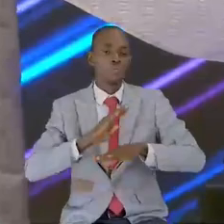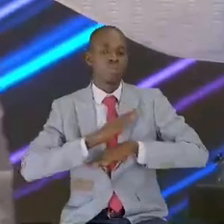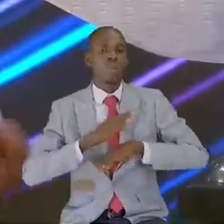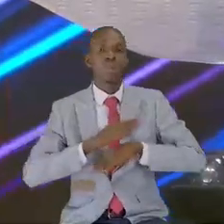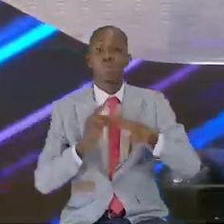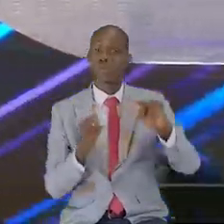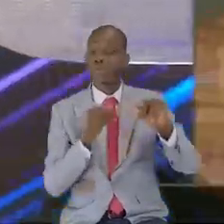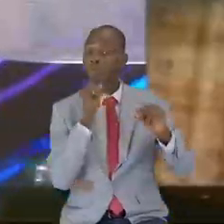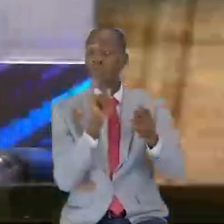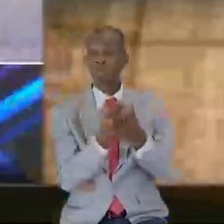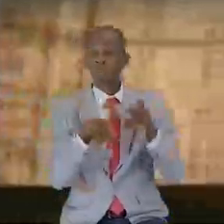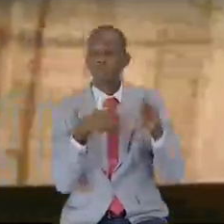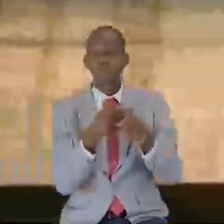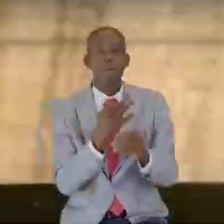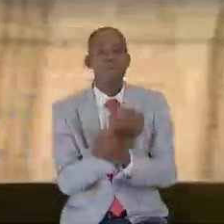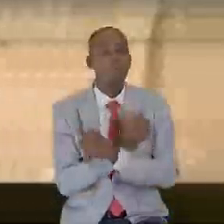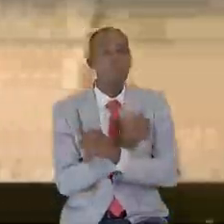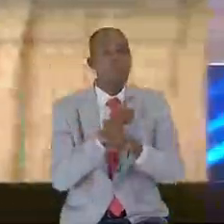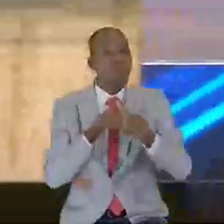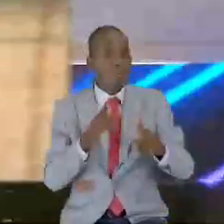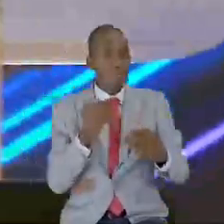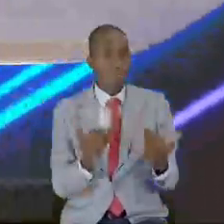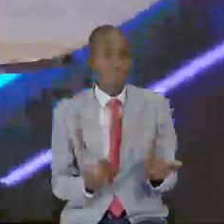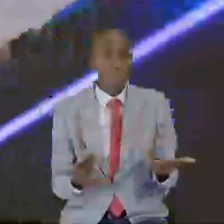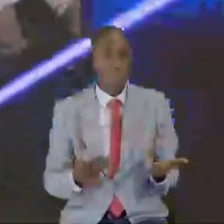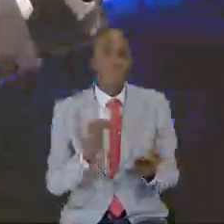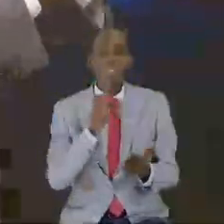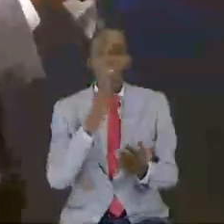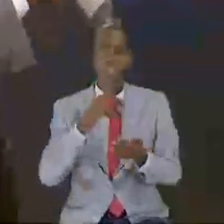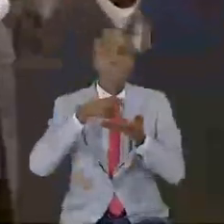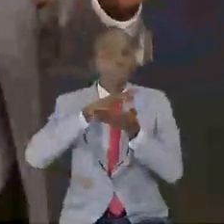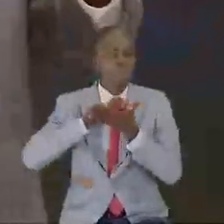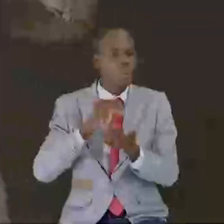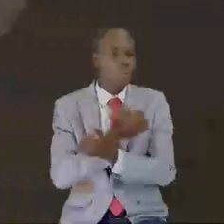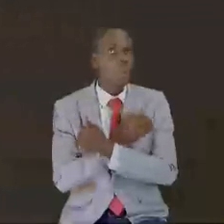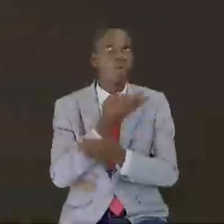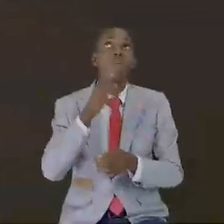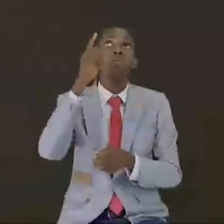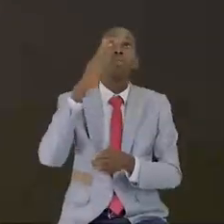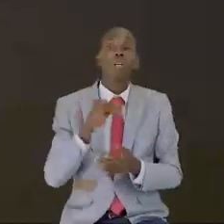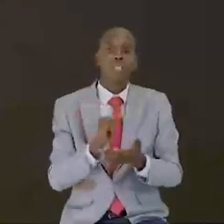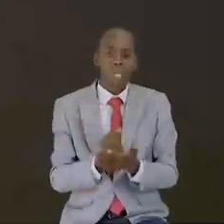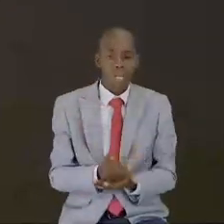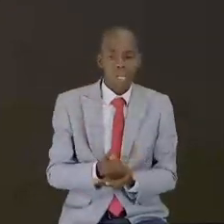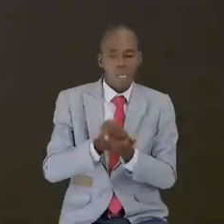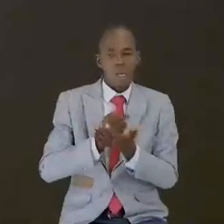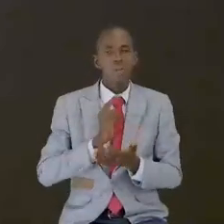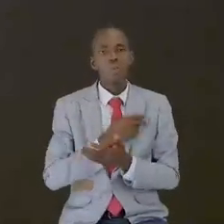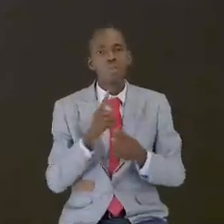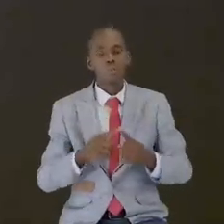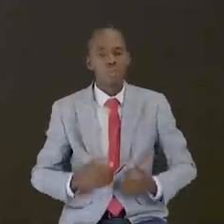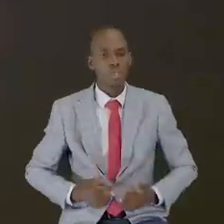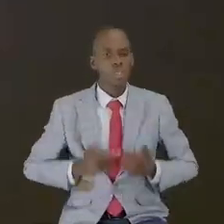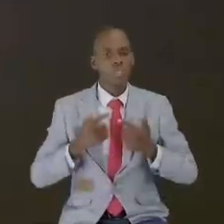Il parle de l'amour pur de Dieu. De l'amour qui nous amène à vivre